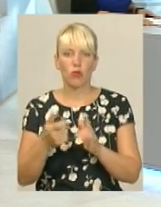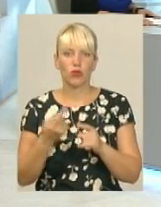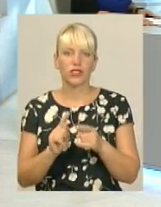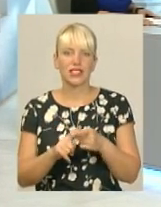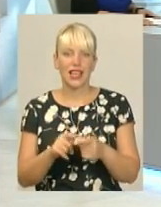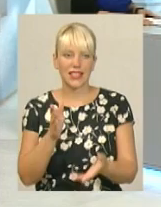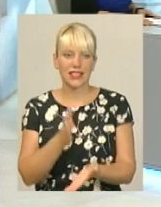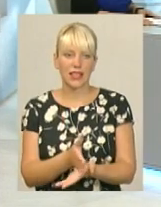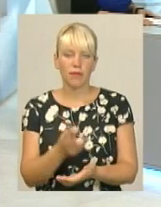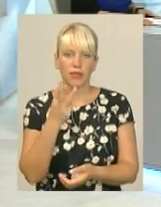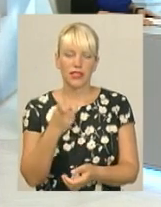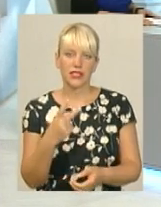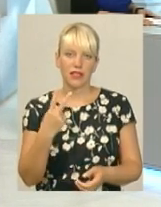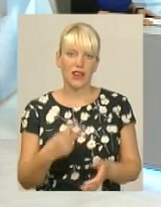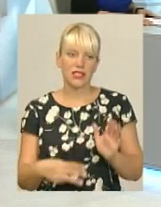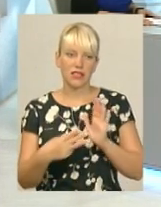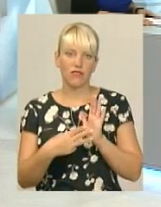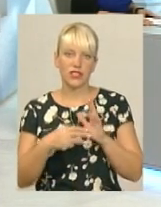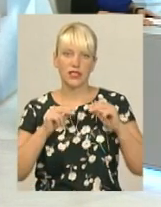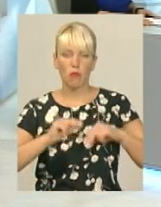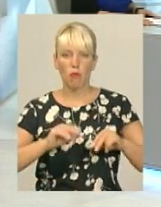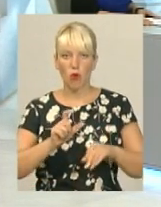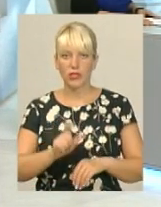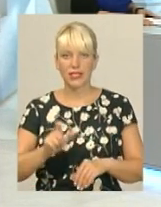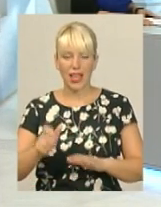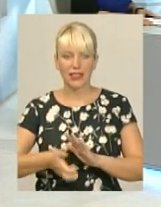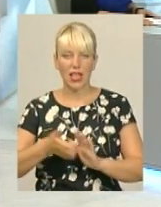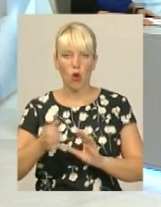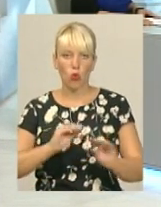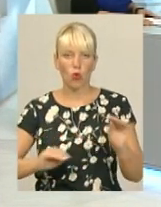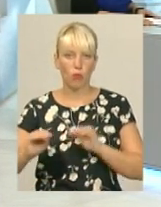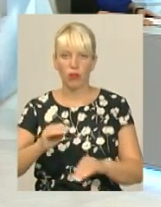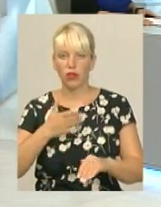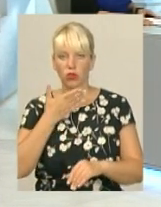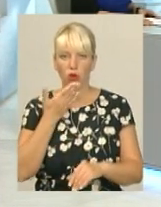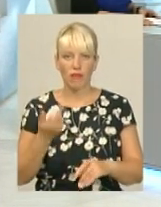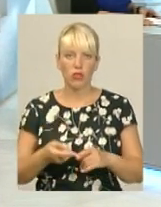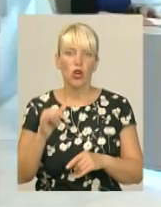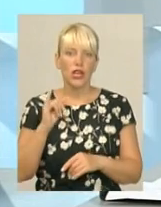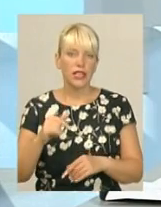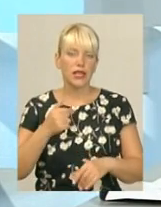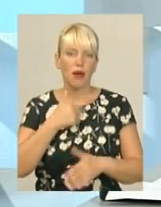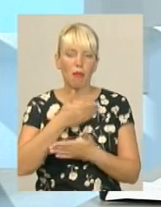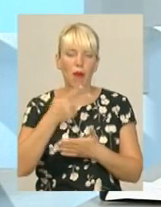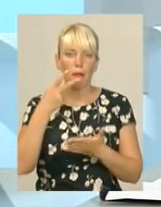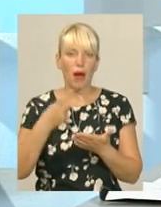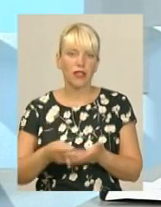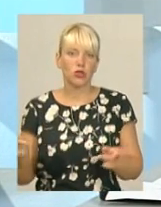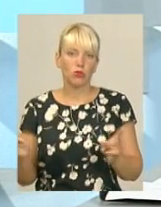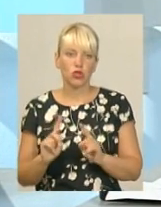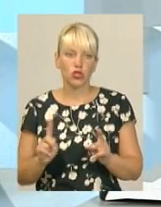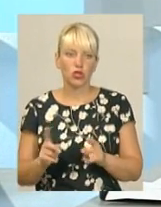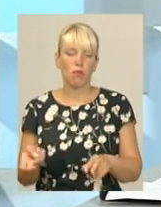є 328 посад невкомплектовано. Ми бачимо, що прийшли